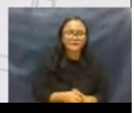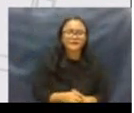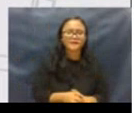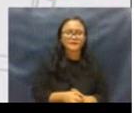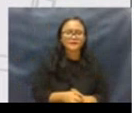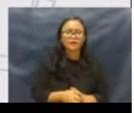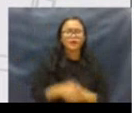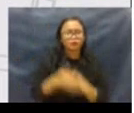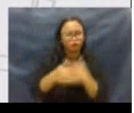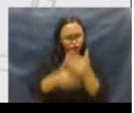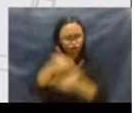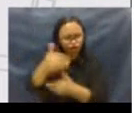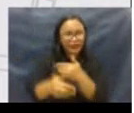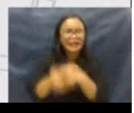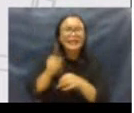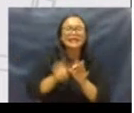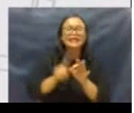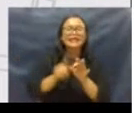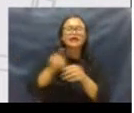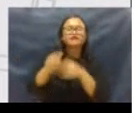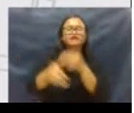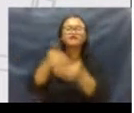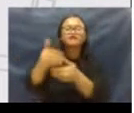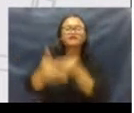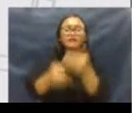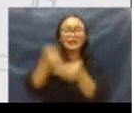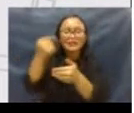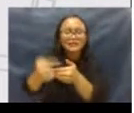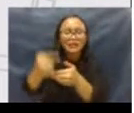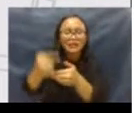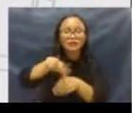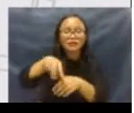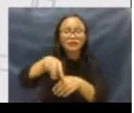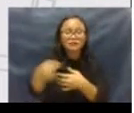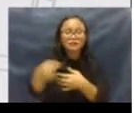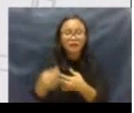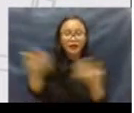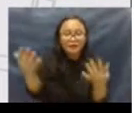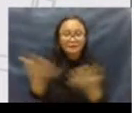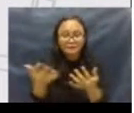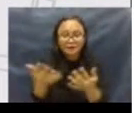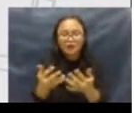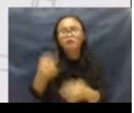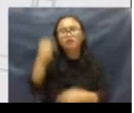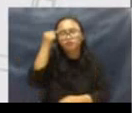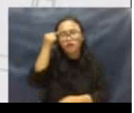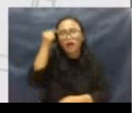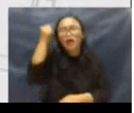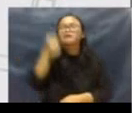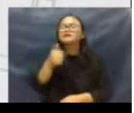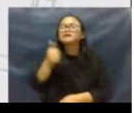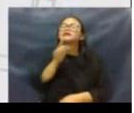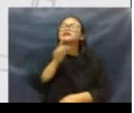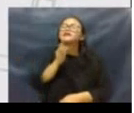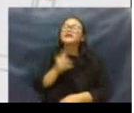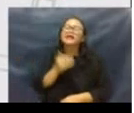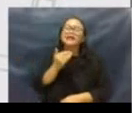sampai saya sadar dan saya berpikir itu menjadi tingkah laku yang sifatnya